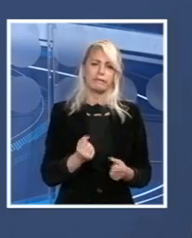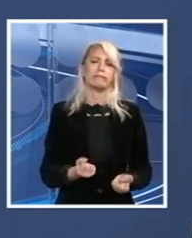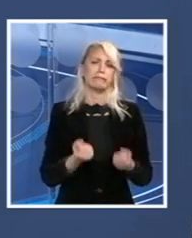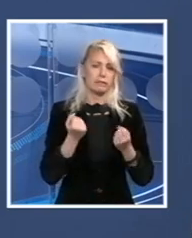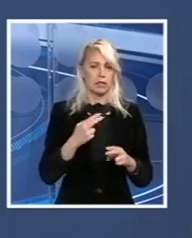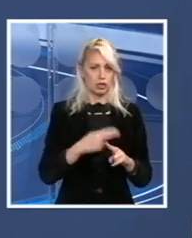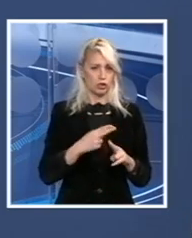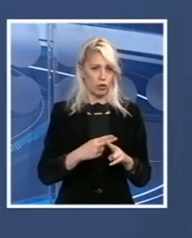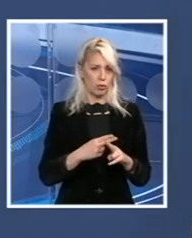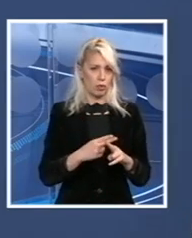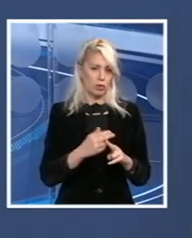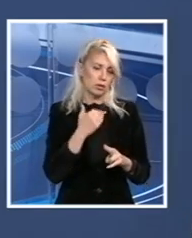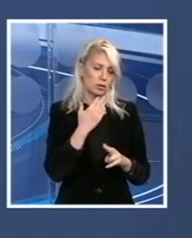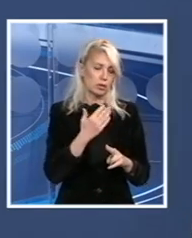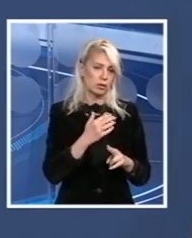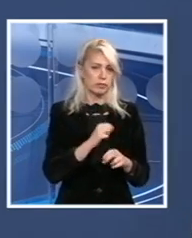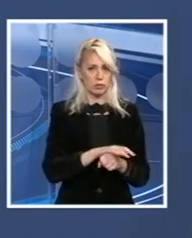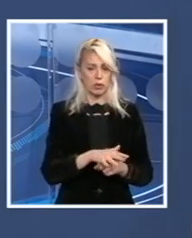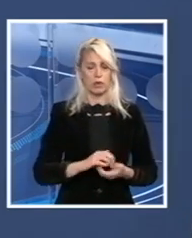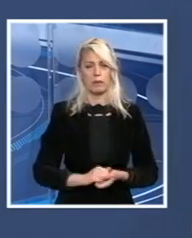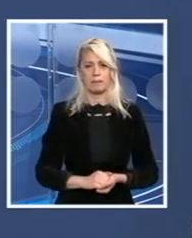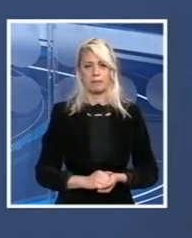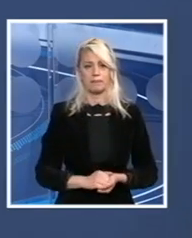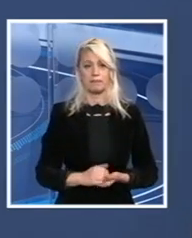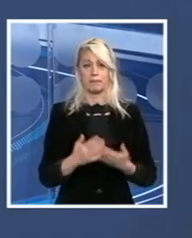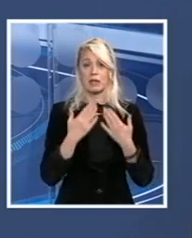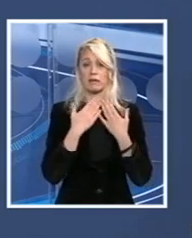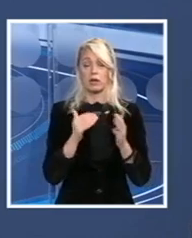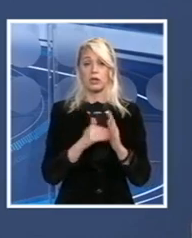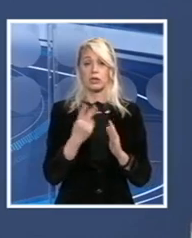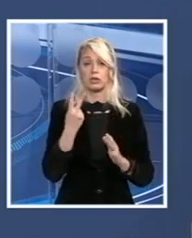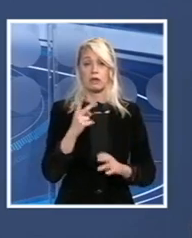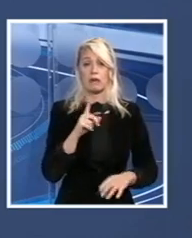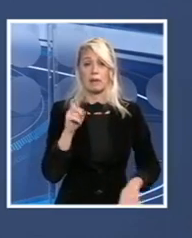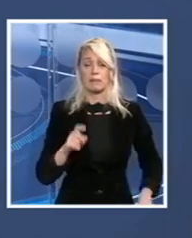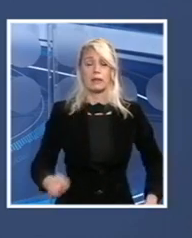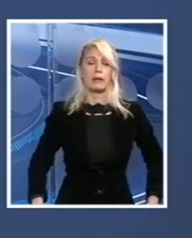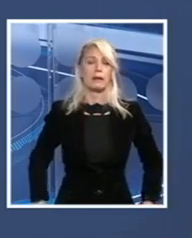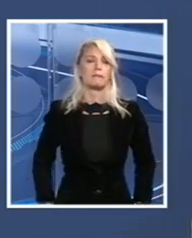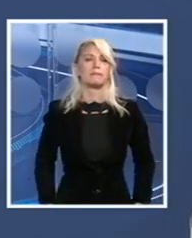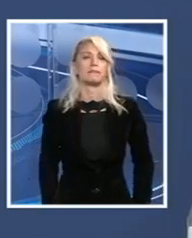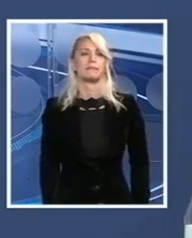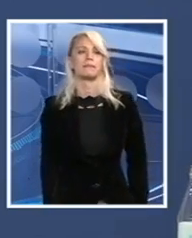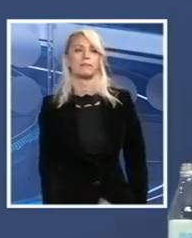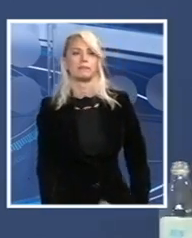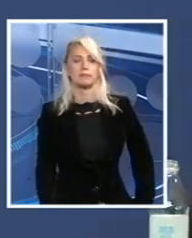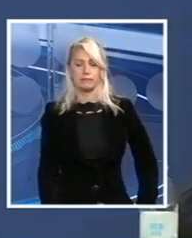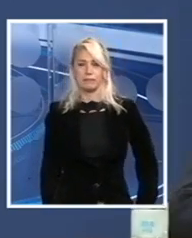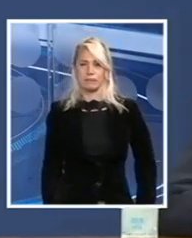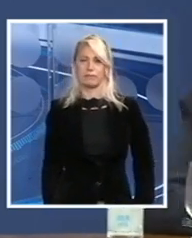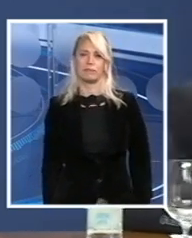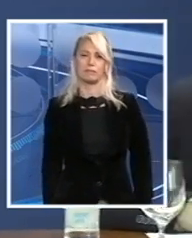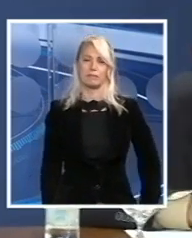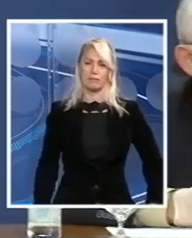ispoljavanja ukoliko dođe do infekcije. Da. Hvala, imamo još dva pitanja. Alo, izvolite. Dejan